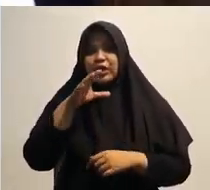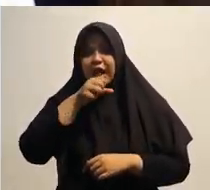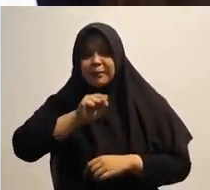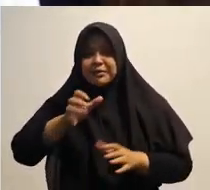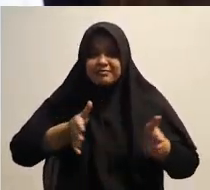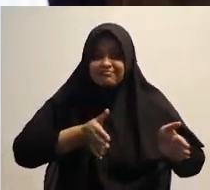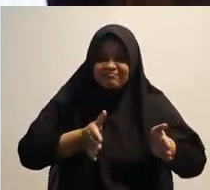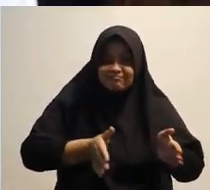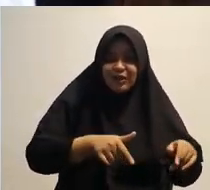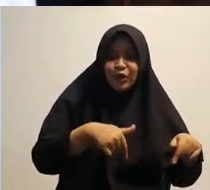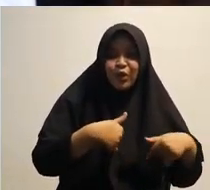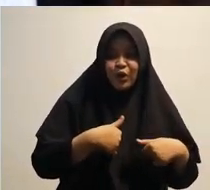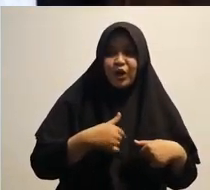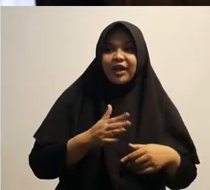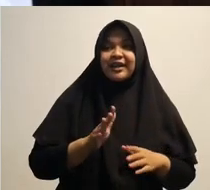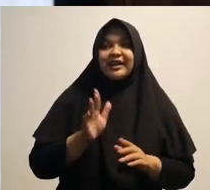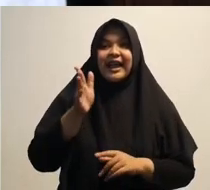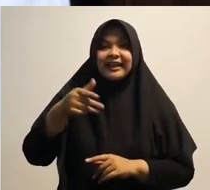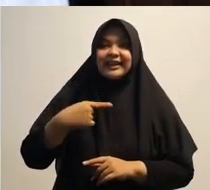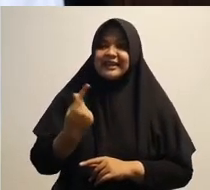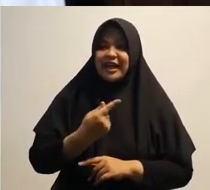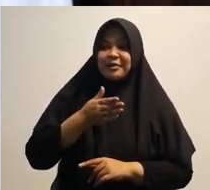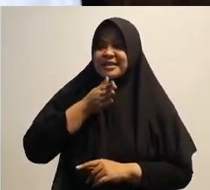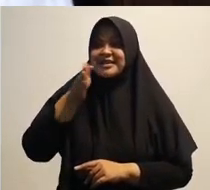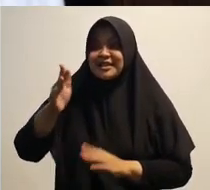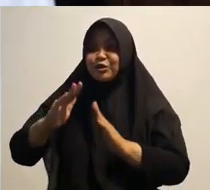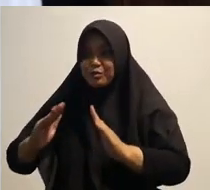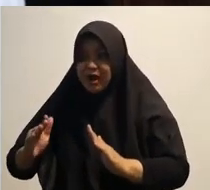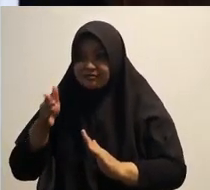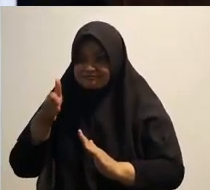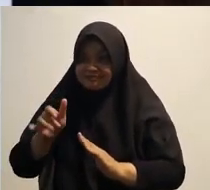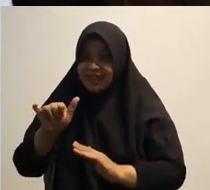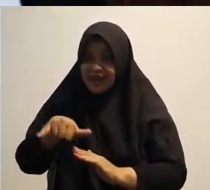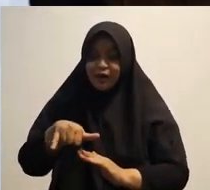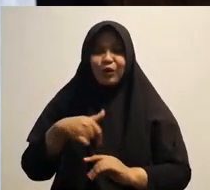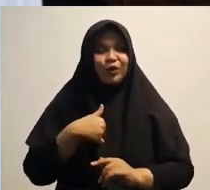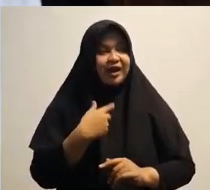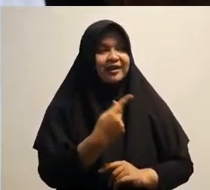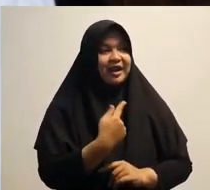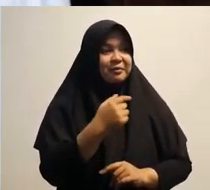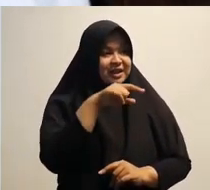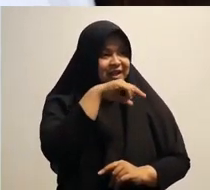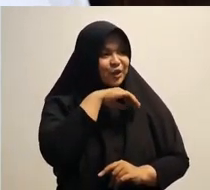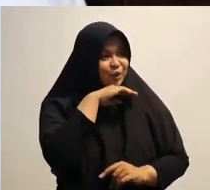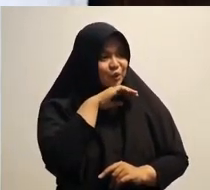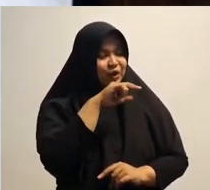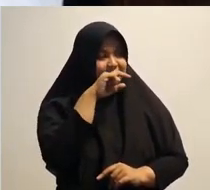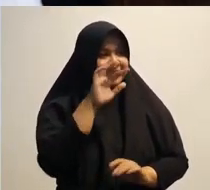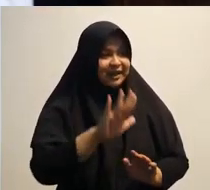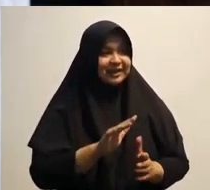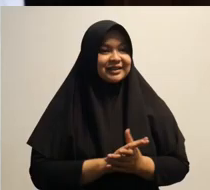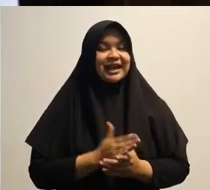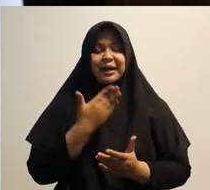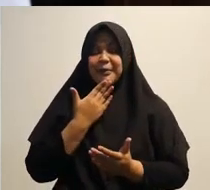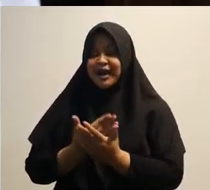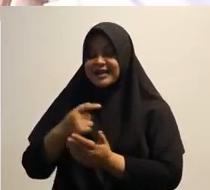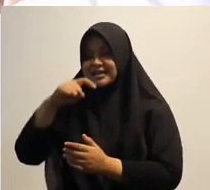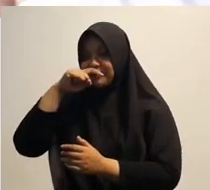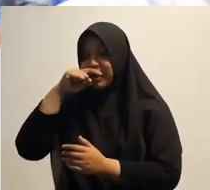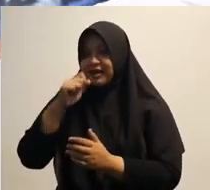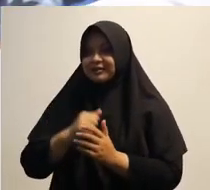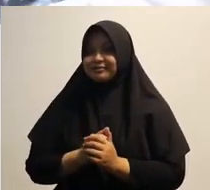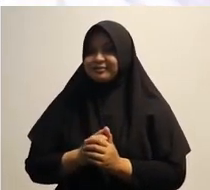kalau boleh mampir nanti kami mampir ya, Pak ya. Iya. Terima kasih. Kami tunggu Mbak ya di rumah ya. Nggih, makasih nggih, Pak. Makasih banyak nek kampung